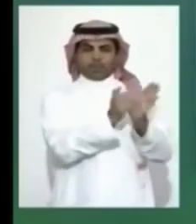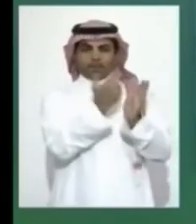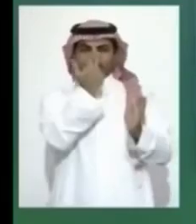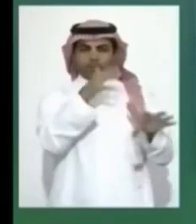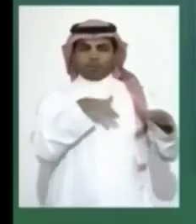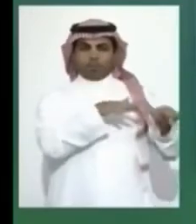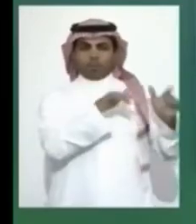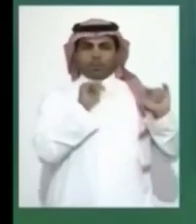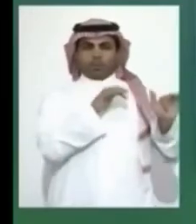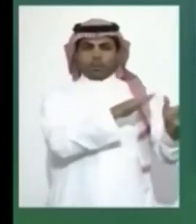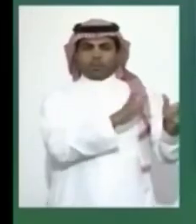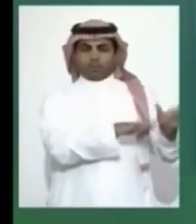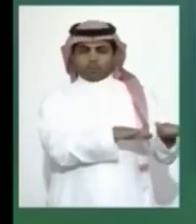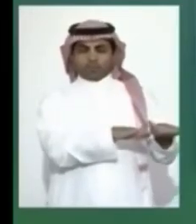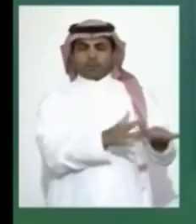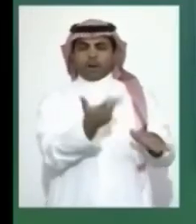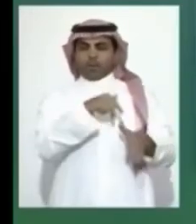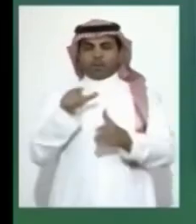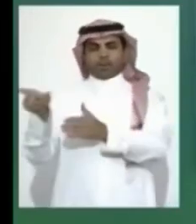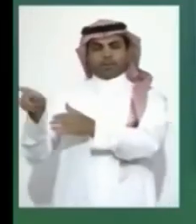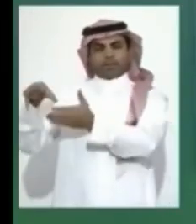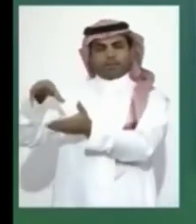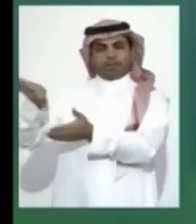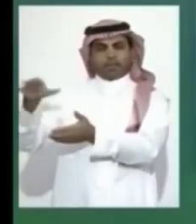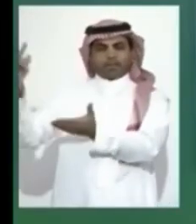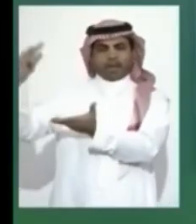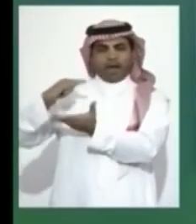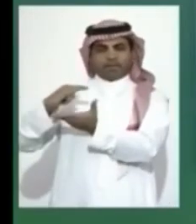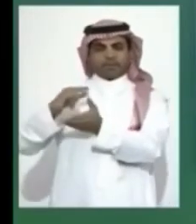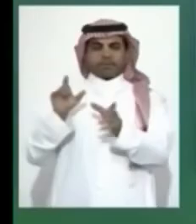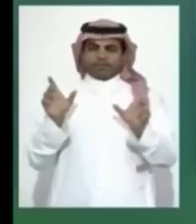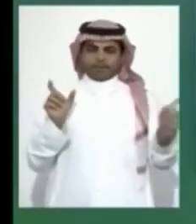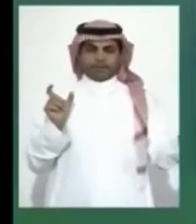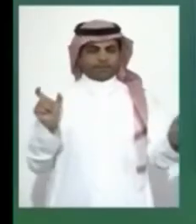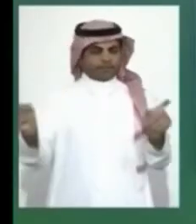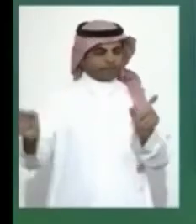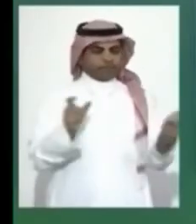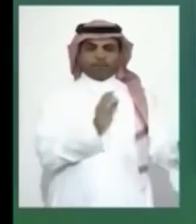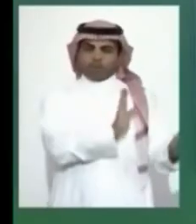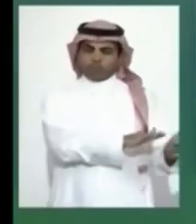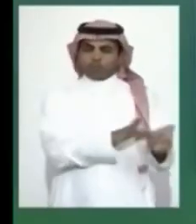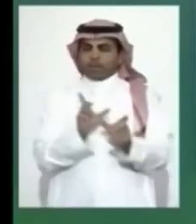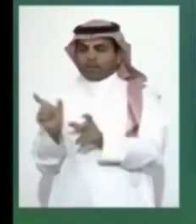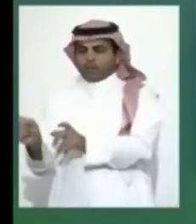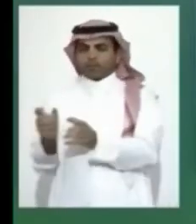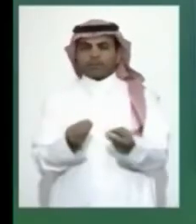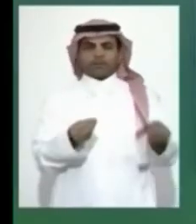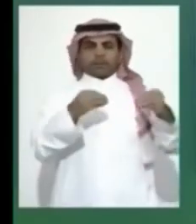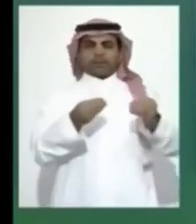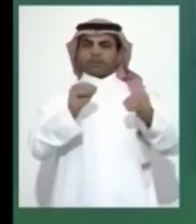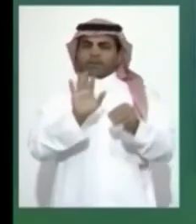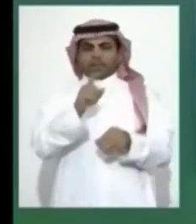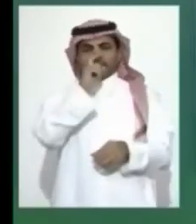مكتظة، وبالتالي المزيد من الفحوص الاستباقية ومزيد من الكشف النشط سيجعل النسبة هذه تزيد،